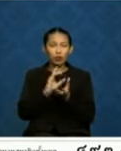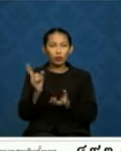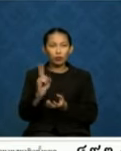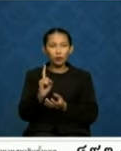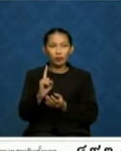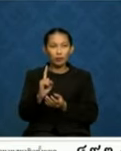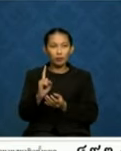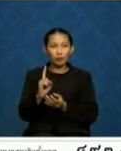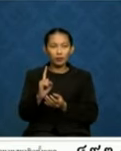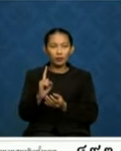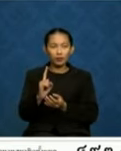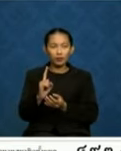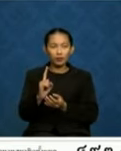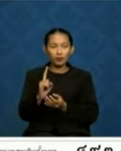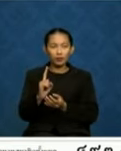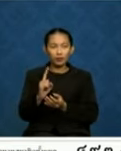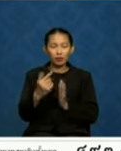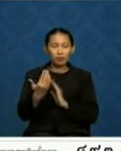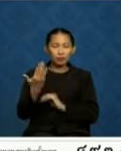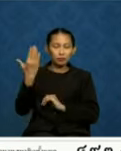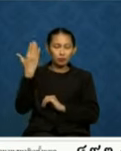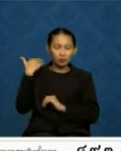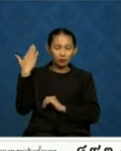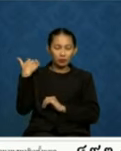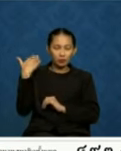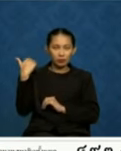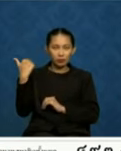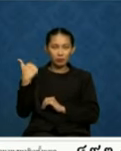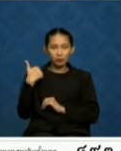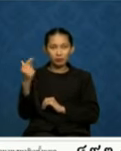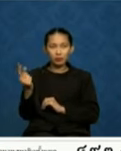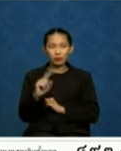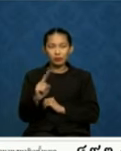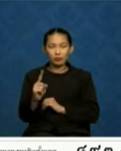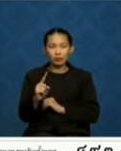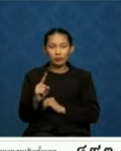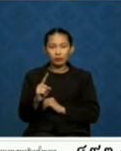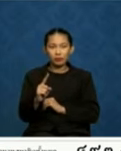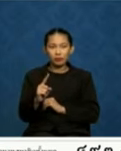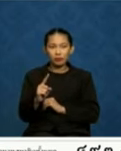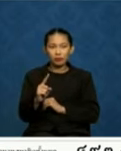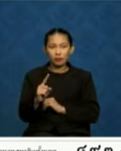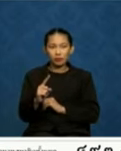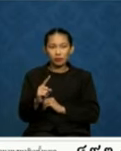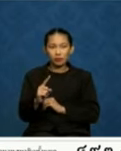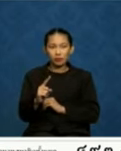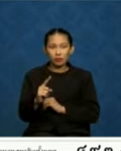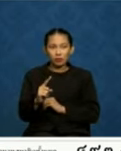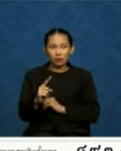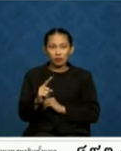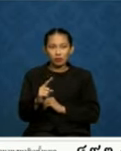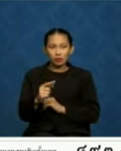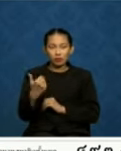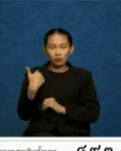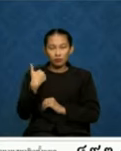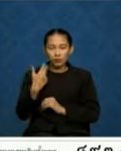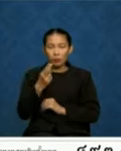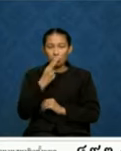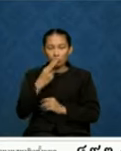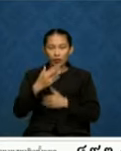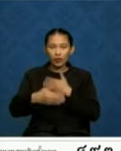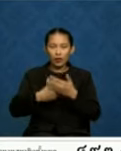ามปีเลยนะครับก็คือจากเดิมเนี่ยเคยมีการยาสูบแห่งประเทศไทยเคยมียอดขายประม